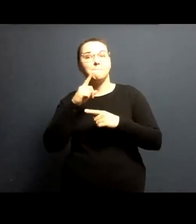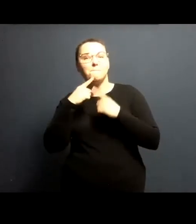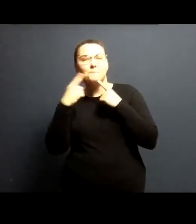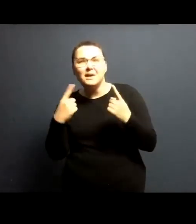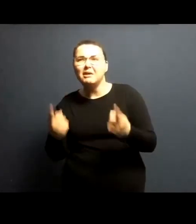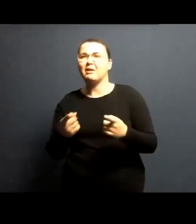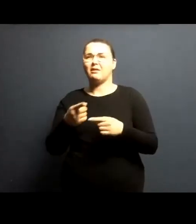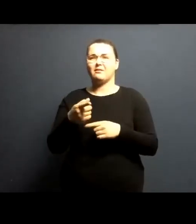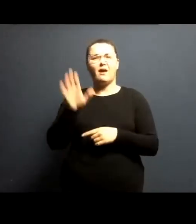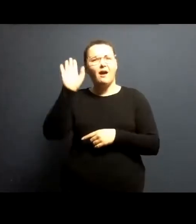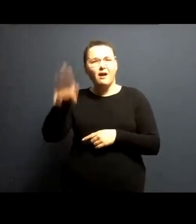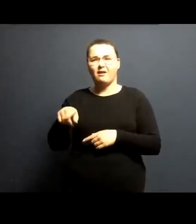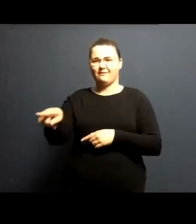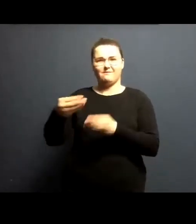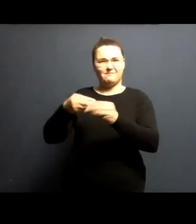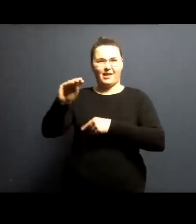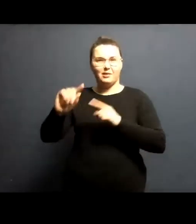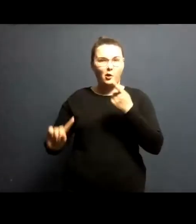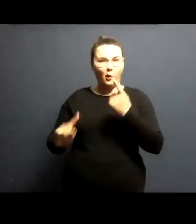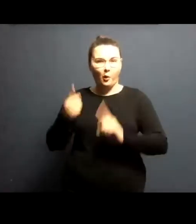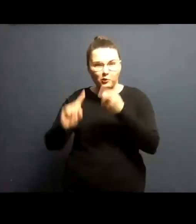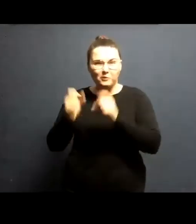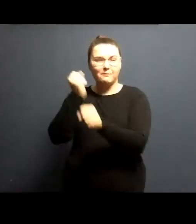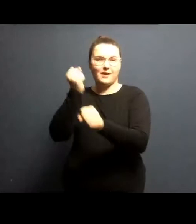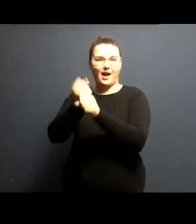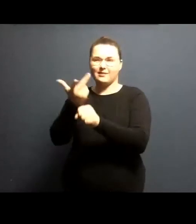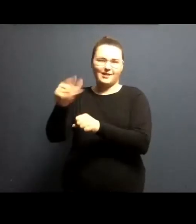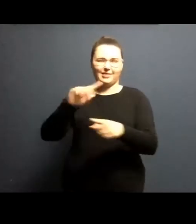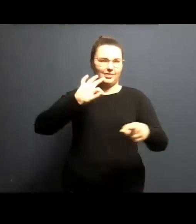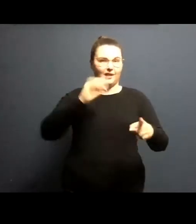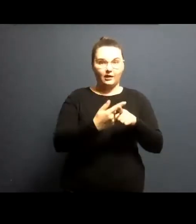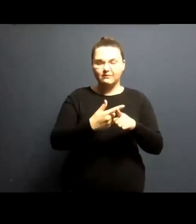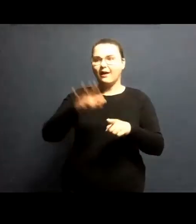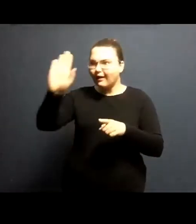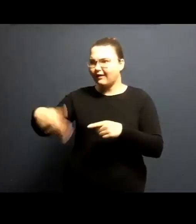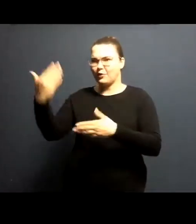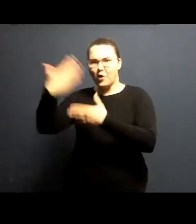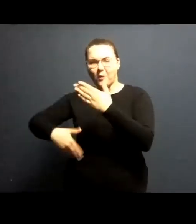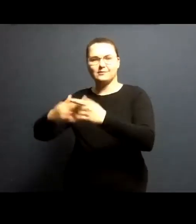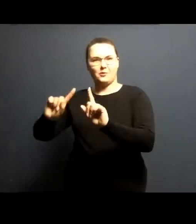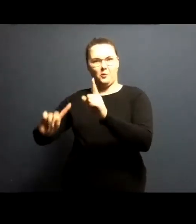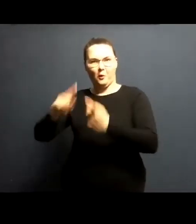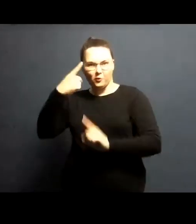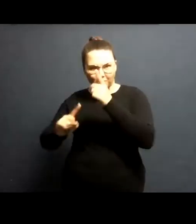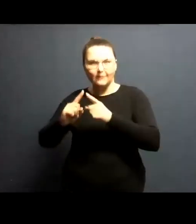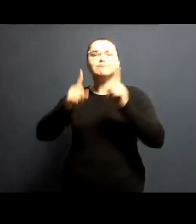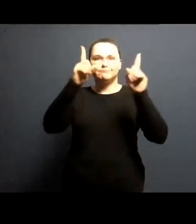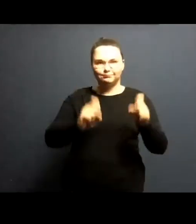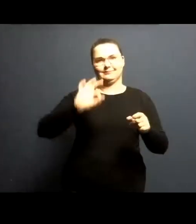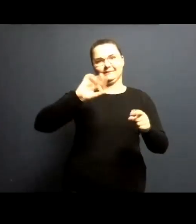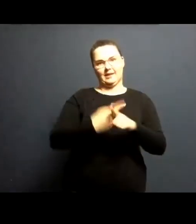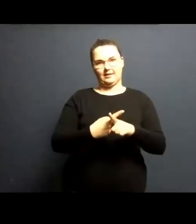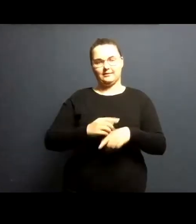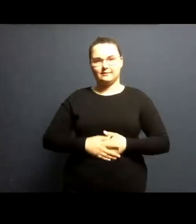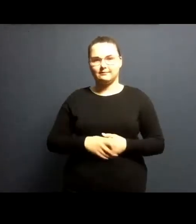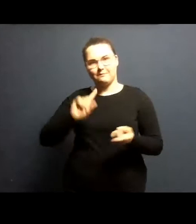częściej ogródek niż seks, to trzeba się ocknąć i trzeba zacząć wreszcie to robić, że